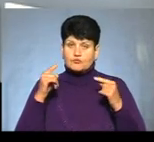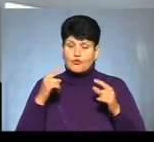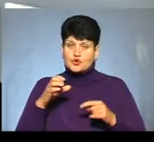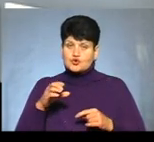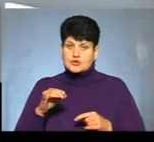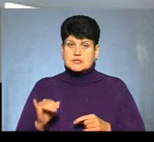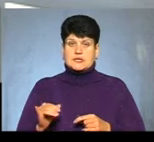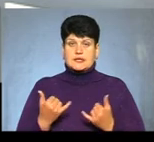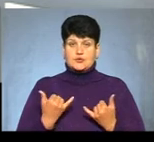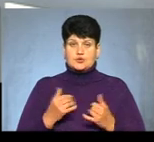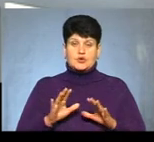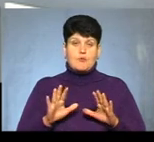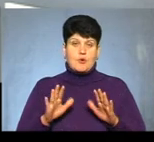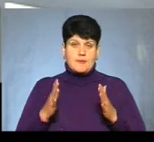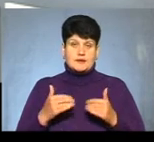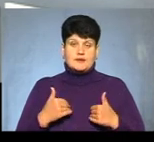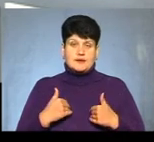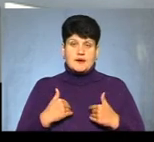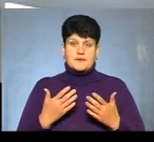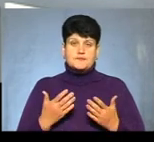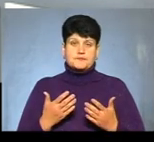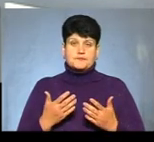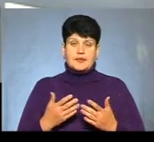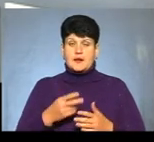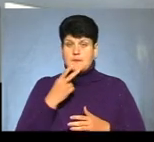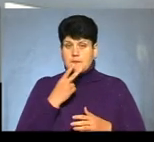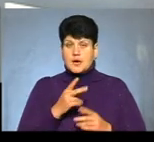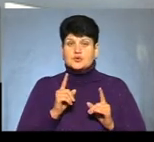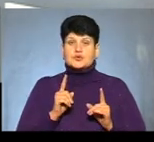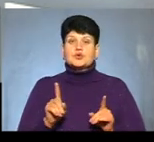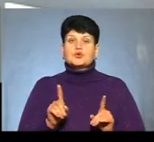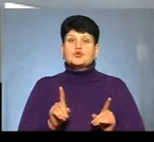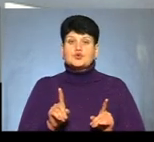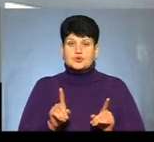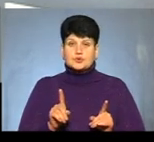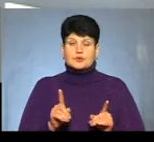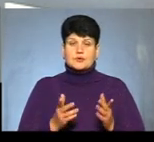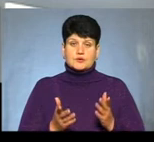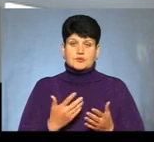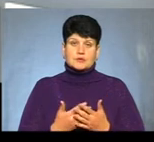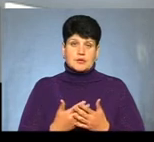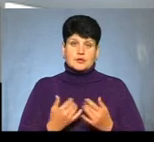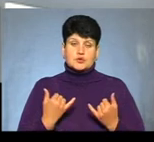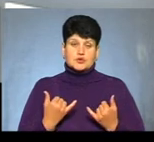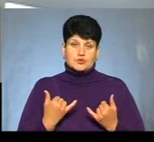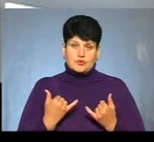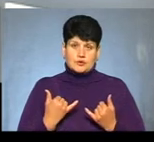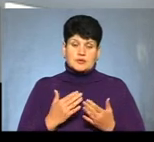На творчості, на даний момент я бачу тільки що. Ну, якщо,